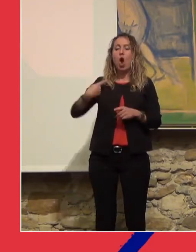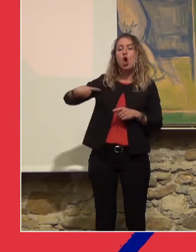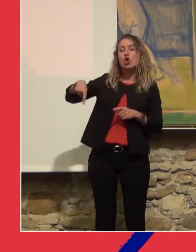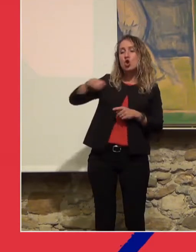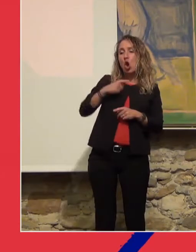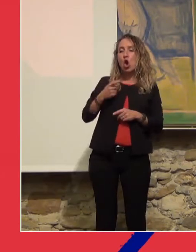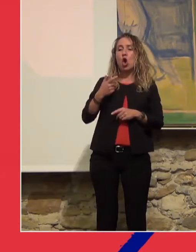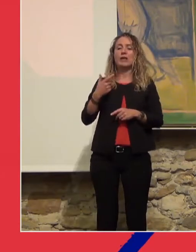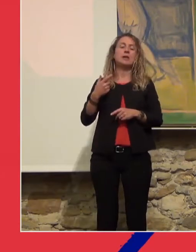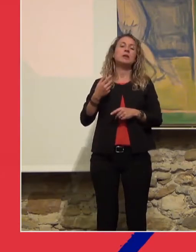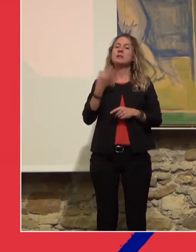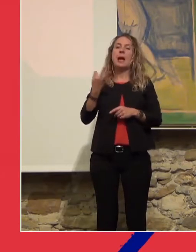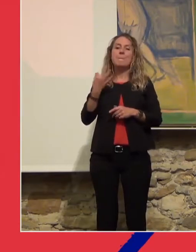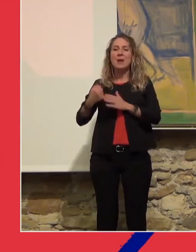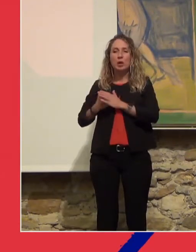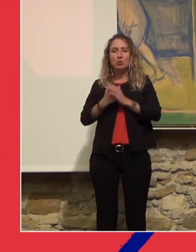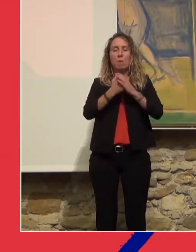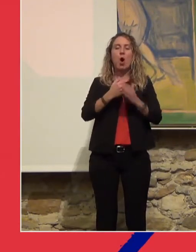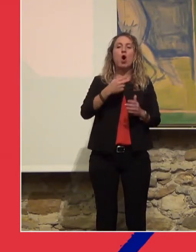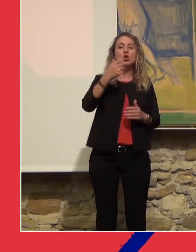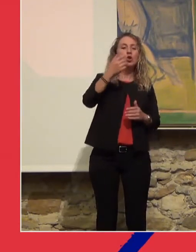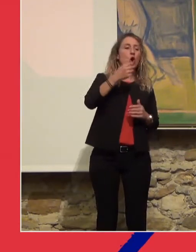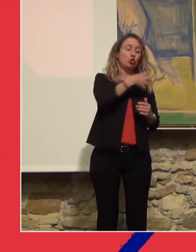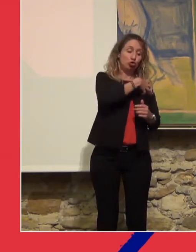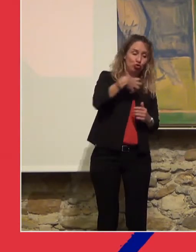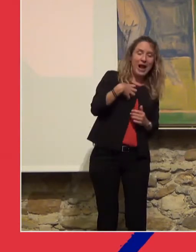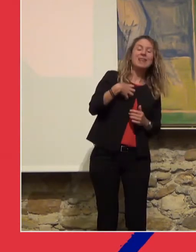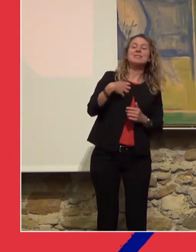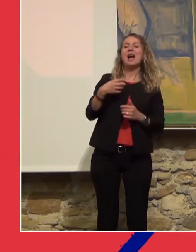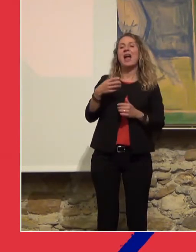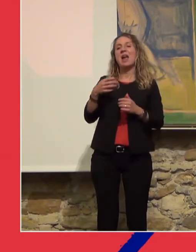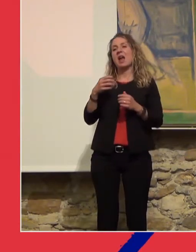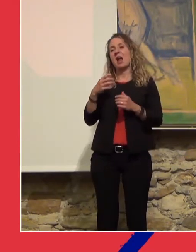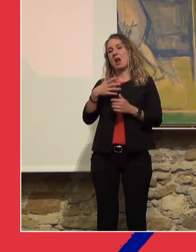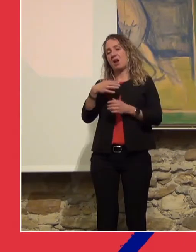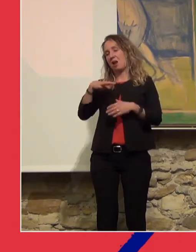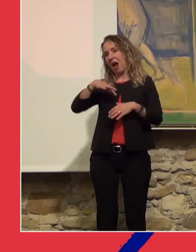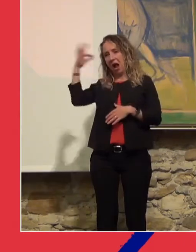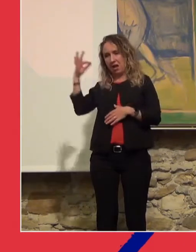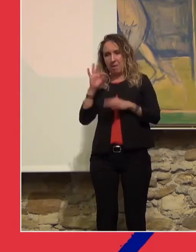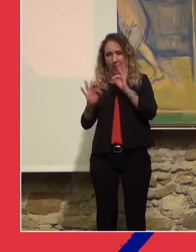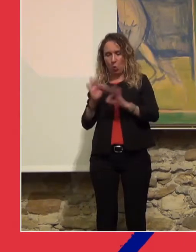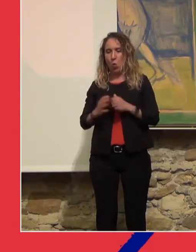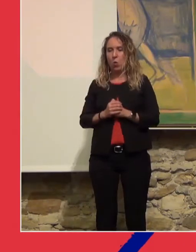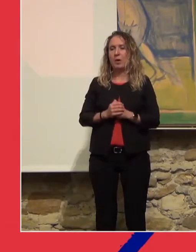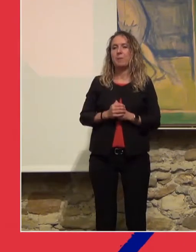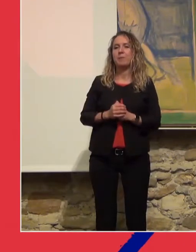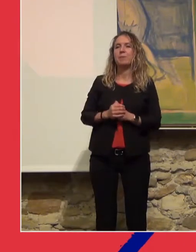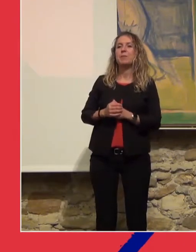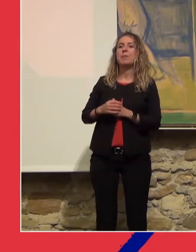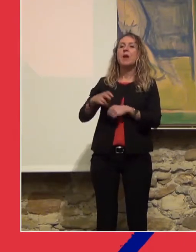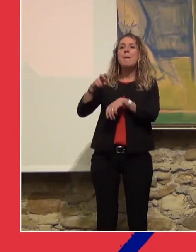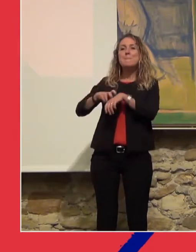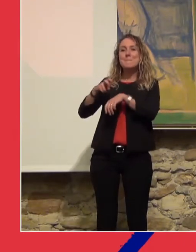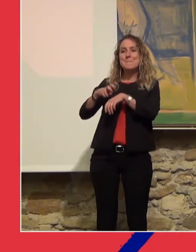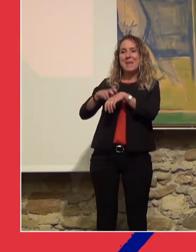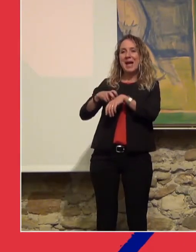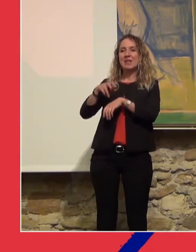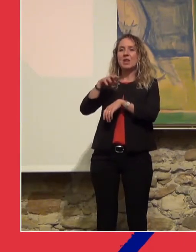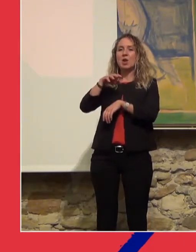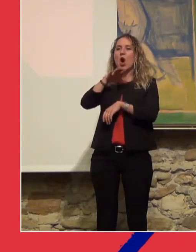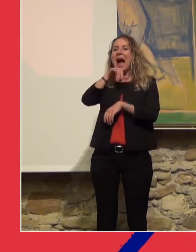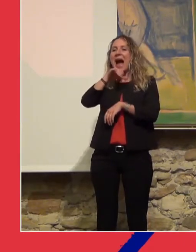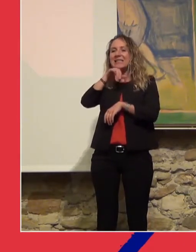Bernard Lowe, l'inventore del defibrillatore cardiaco, è un medico anziano, oggi ha 99 anni, è